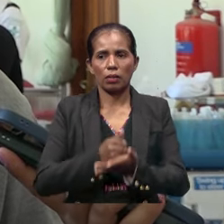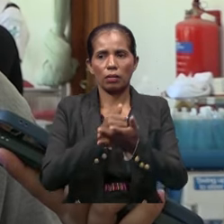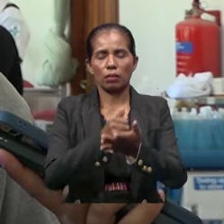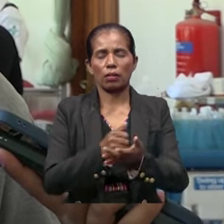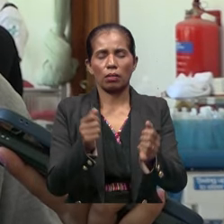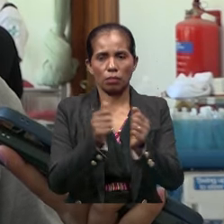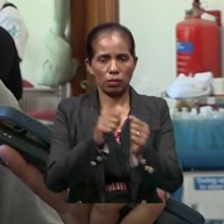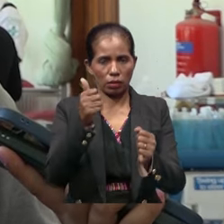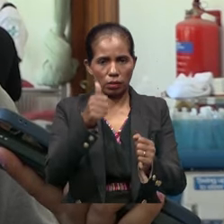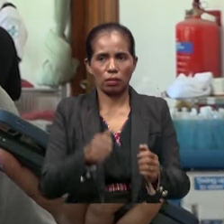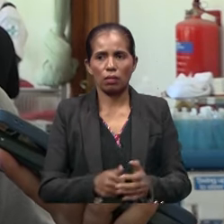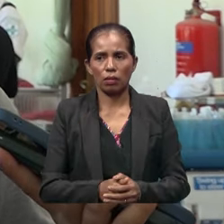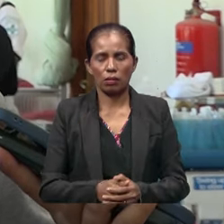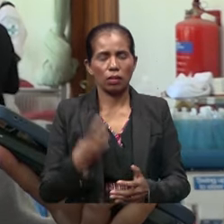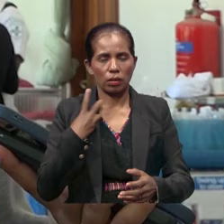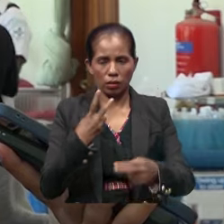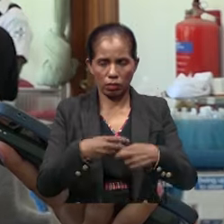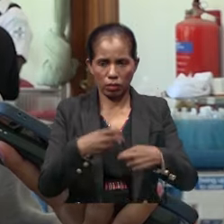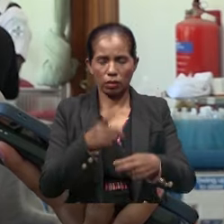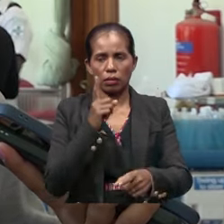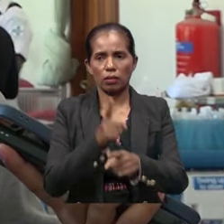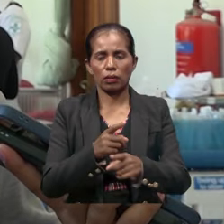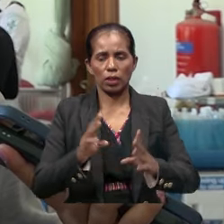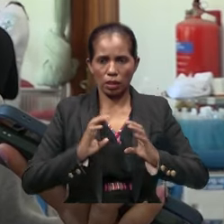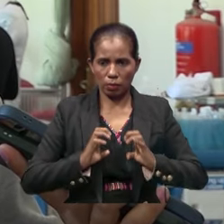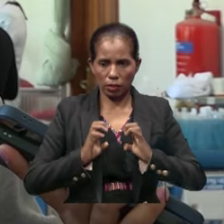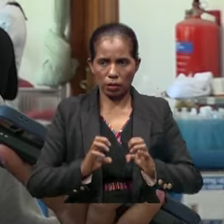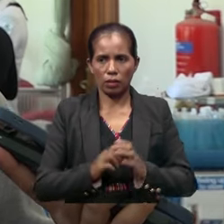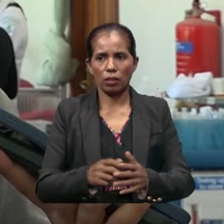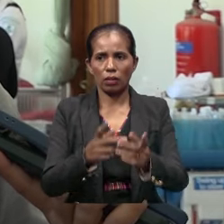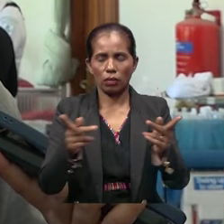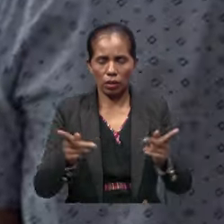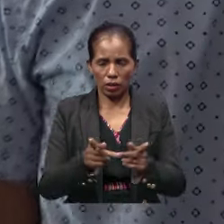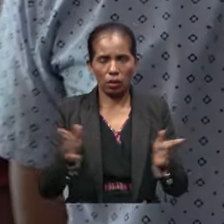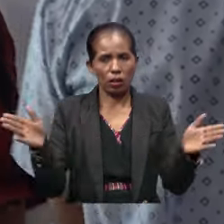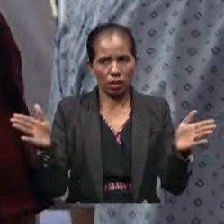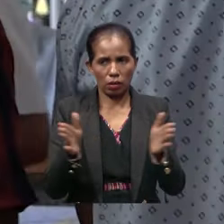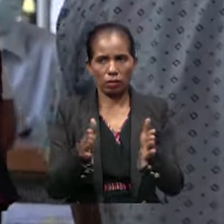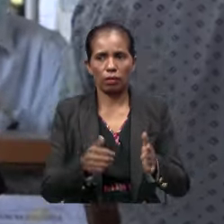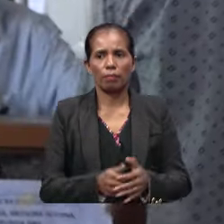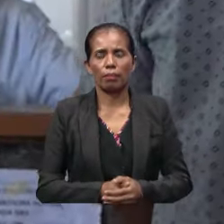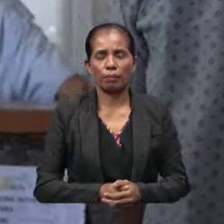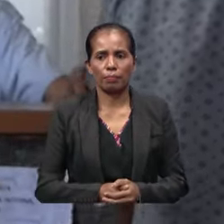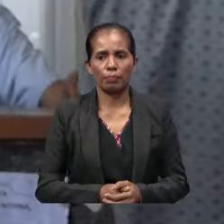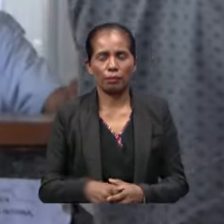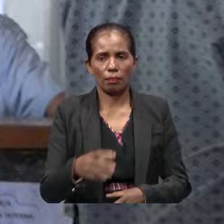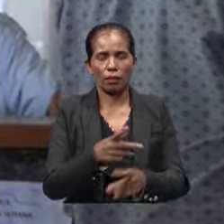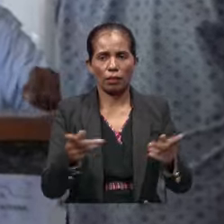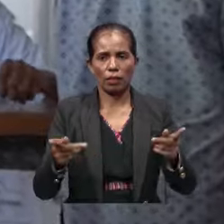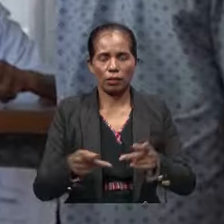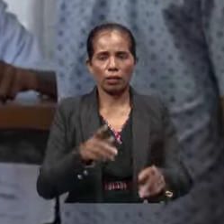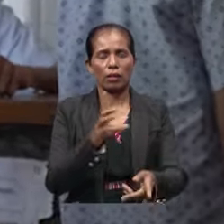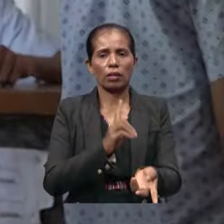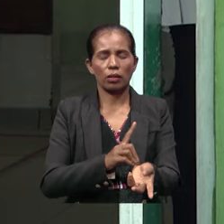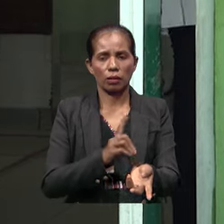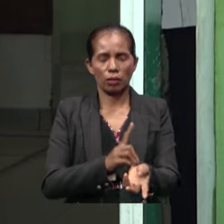sanul. Ida nema iste susar ituan. Depois si emergência rasik fate ne klot. Sala emergência e a pessoal saúde